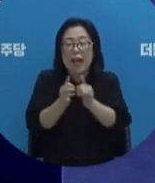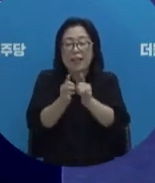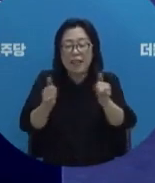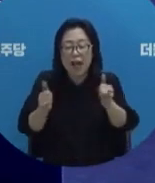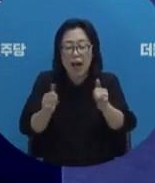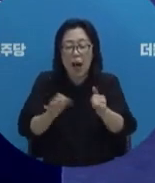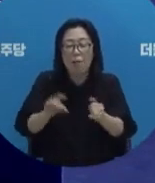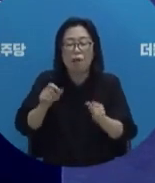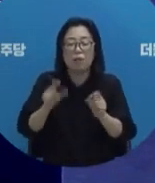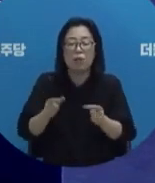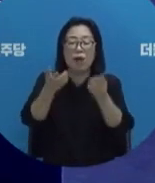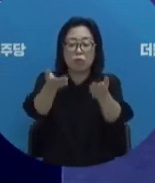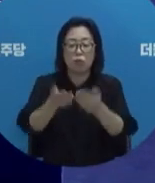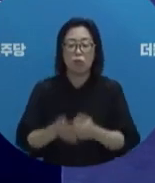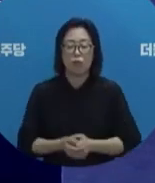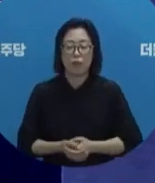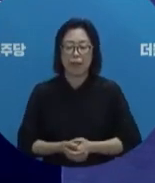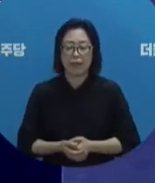보장하겠습니다